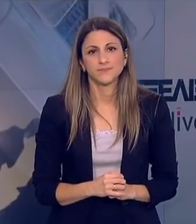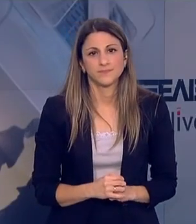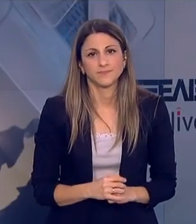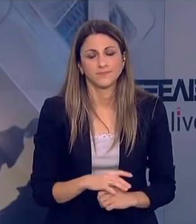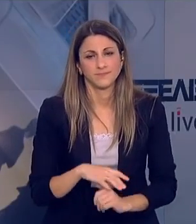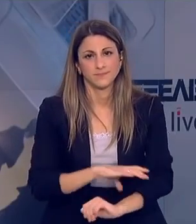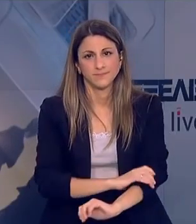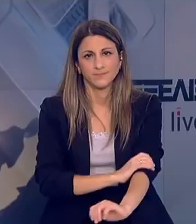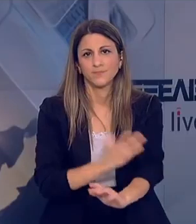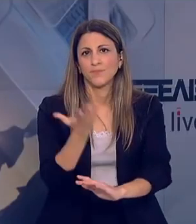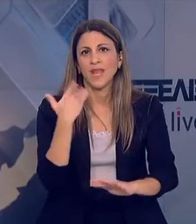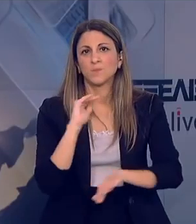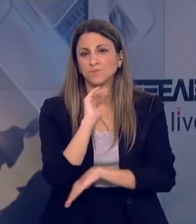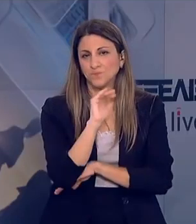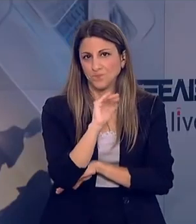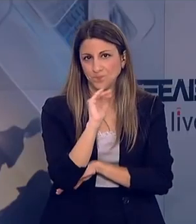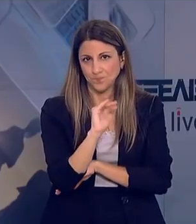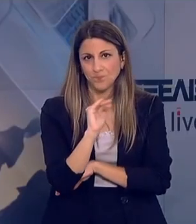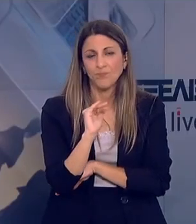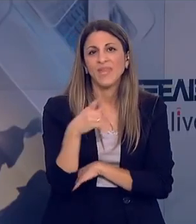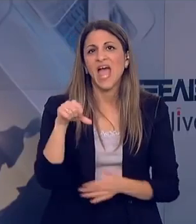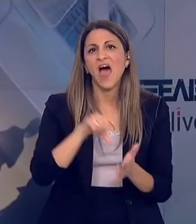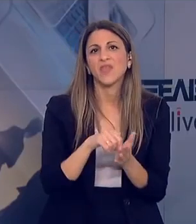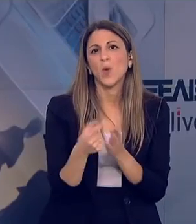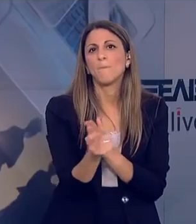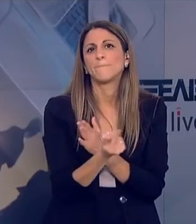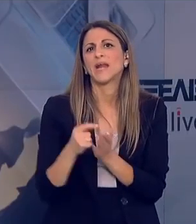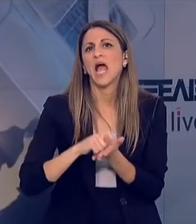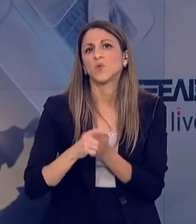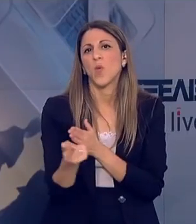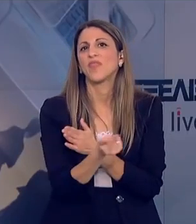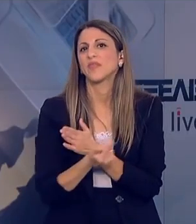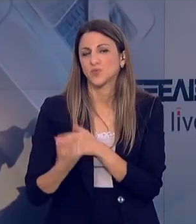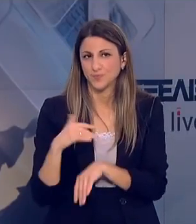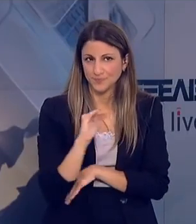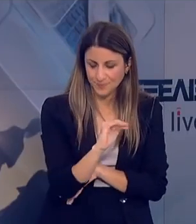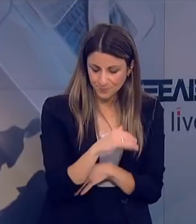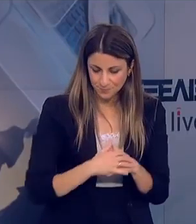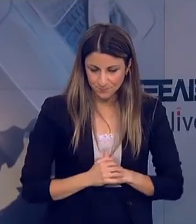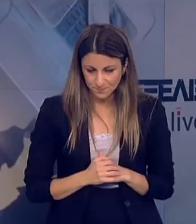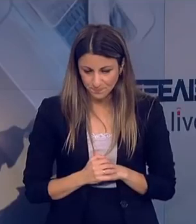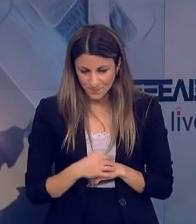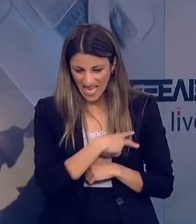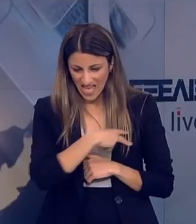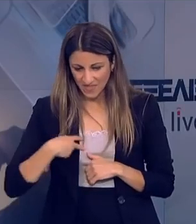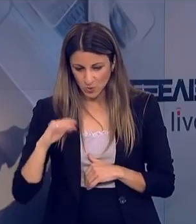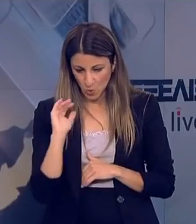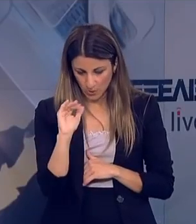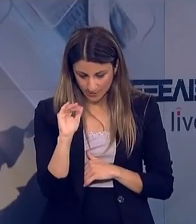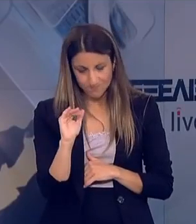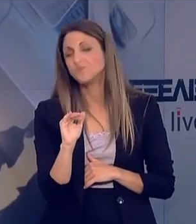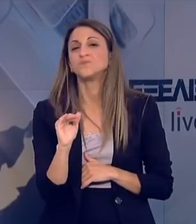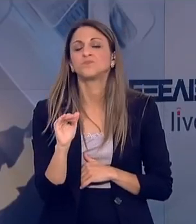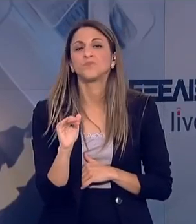Ο κ. Κεφαλογιάννης από το Αθηναϊκό και Μακεδονικό Πρακτορείο Ειδήσεων. Κύριε καθηγητά, έχετε μιλήσει παλαιότερα για εστίες αναζωπήρωσης